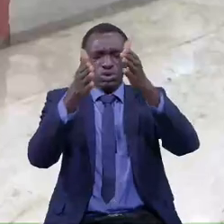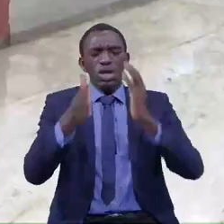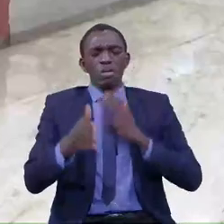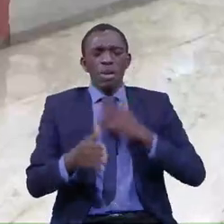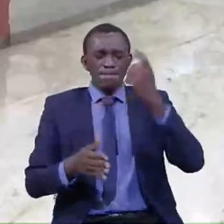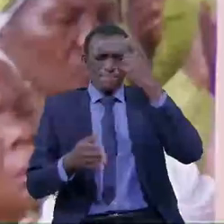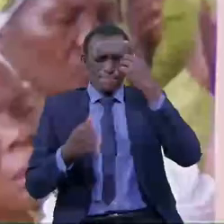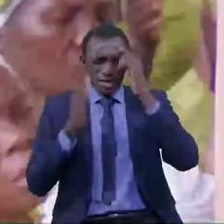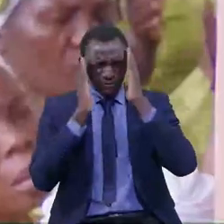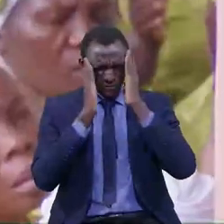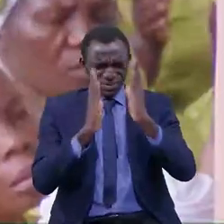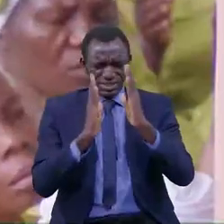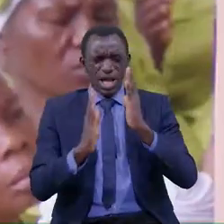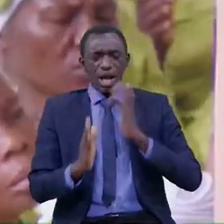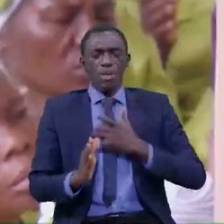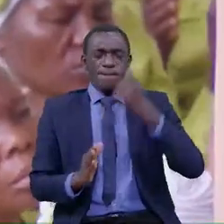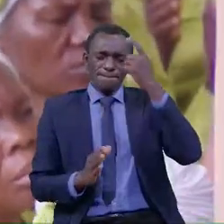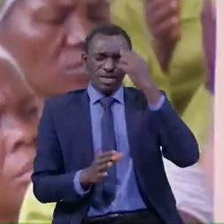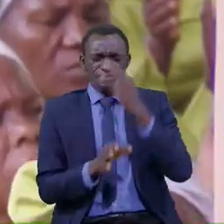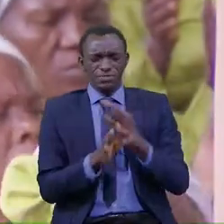fixé, pensez fidèle,